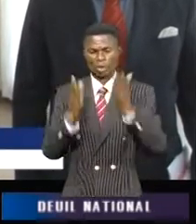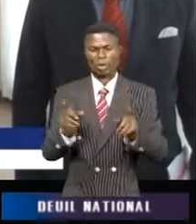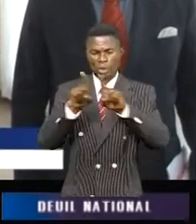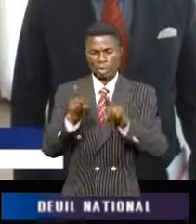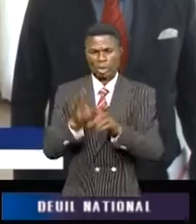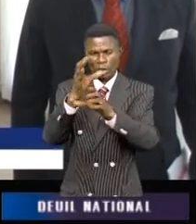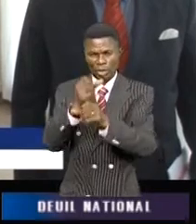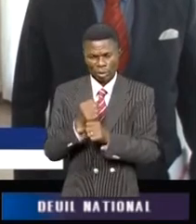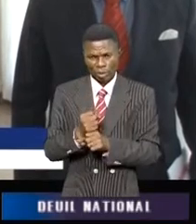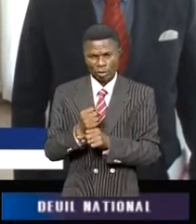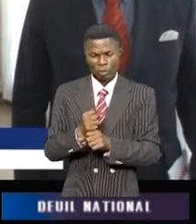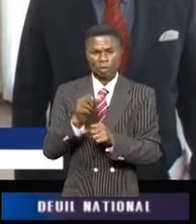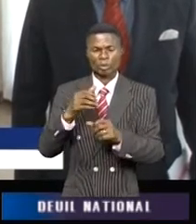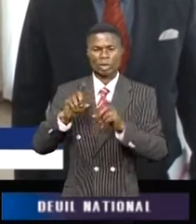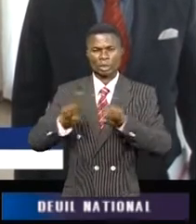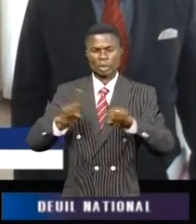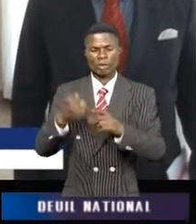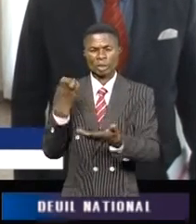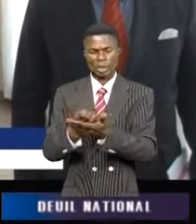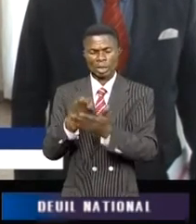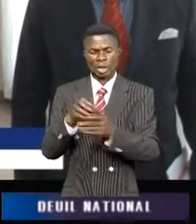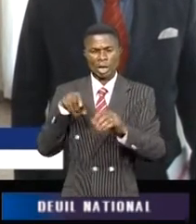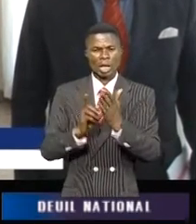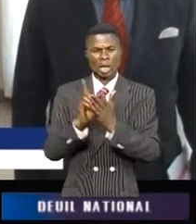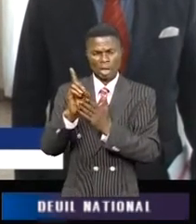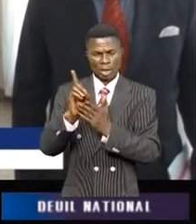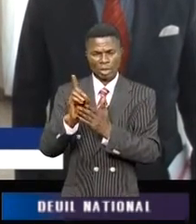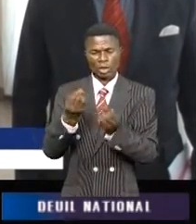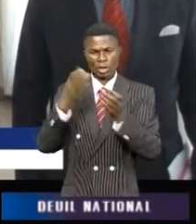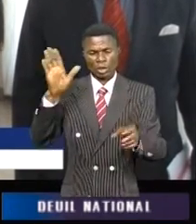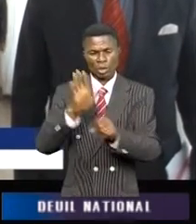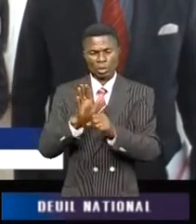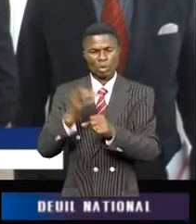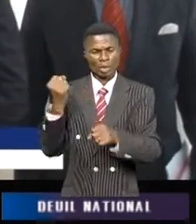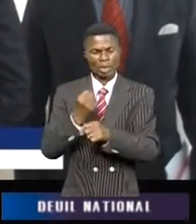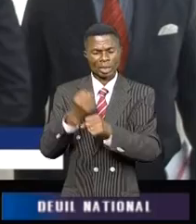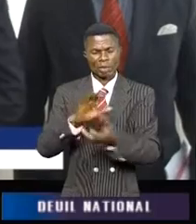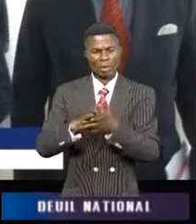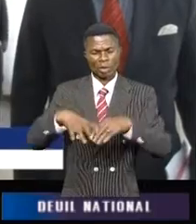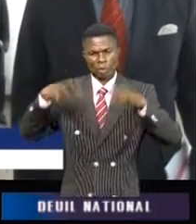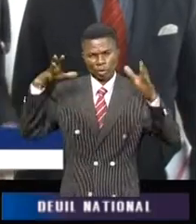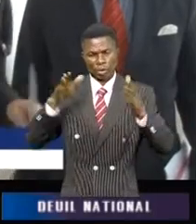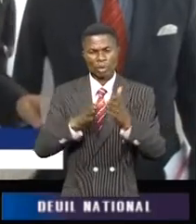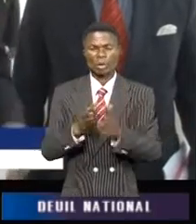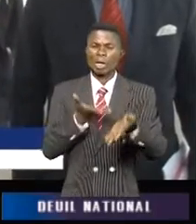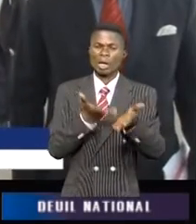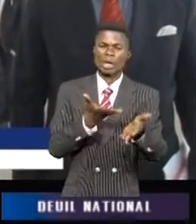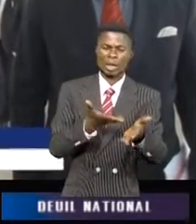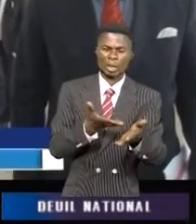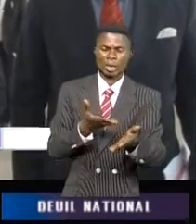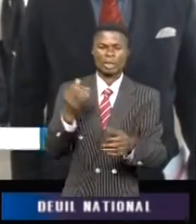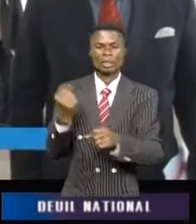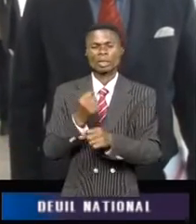obtenir cette diversification de l'économie congolaise qui créera plus de richesses et plus d'emplois. Nous souhaitons accompagner là aussi dans ce